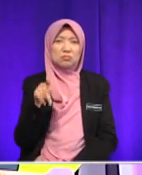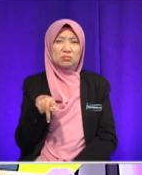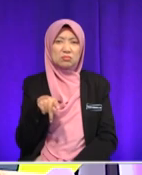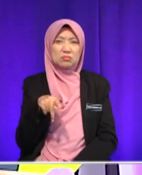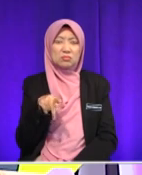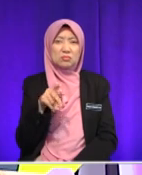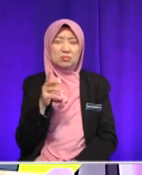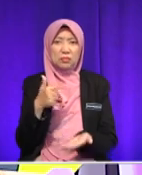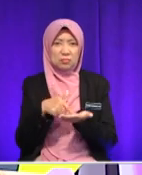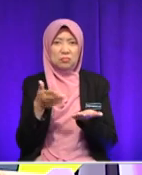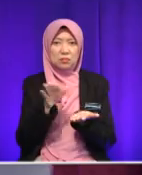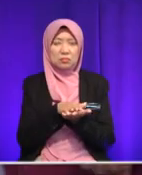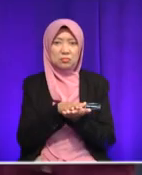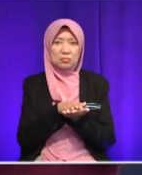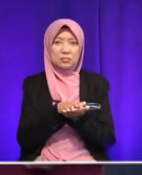lagi ke?